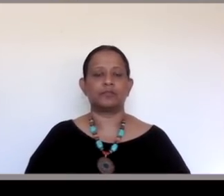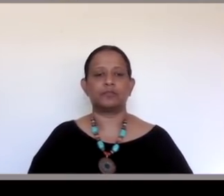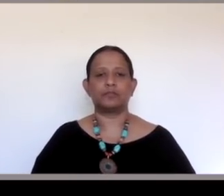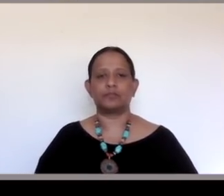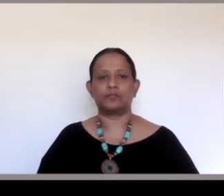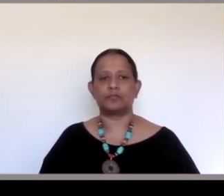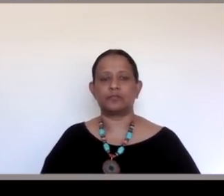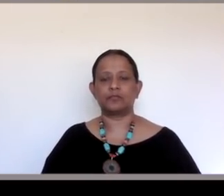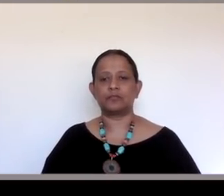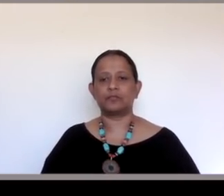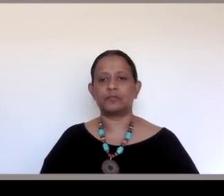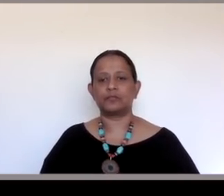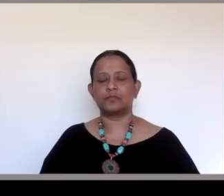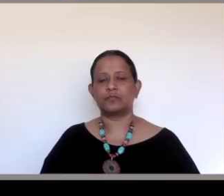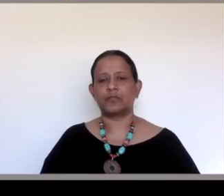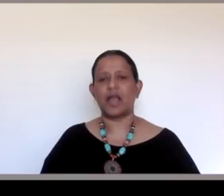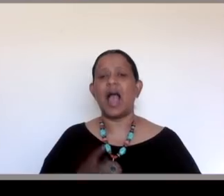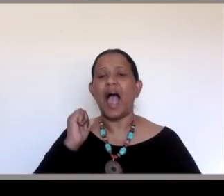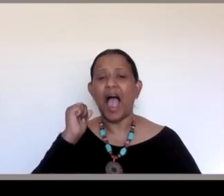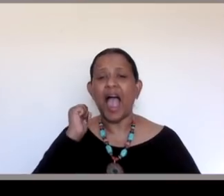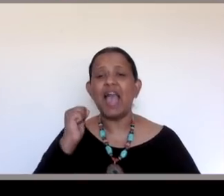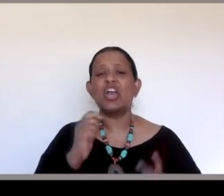महिच्ची आना उमान